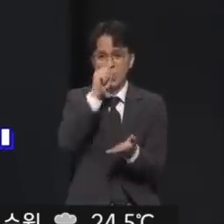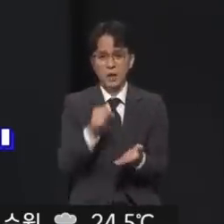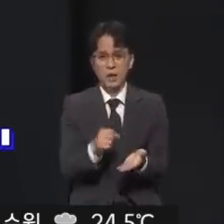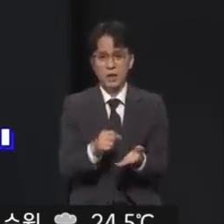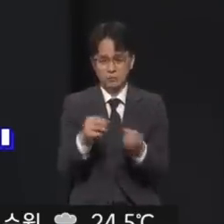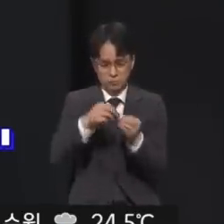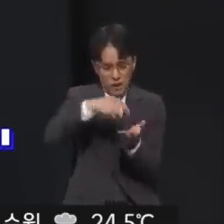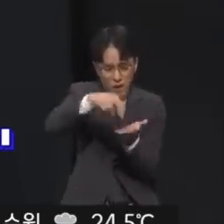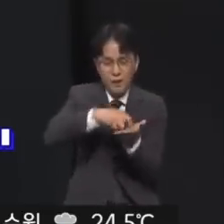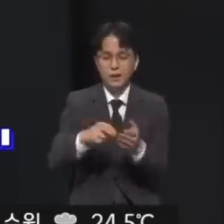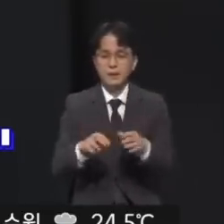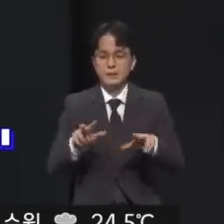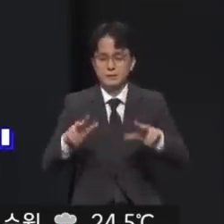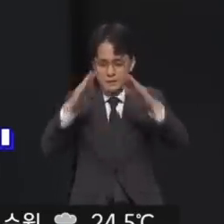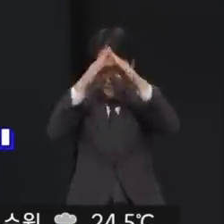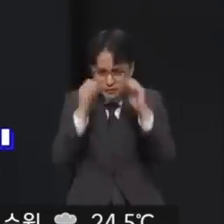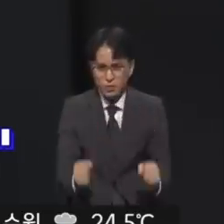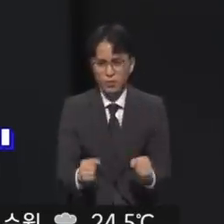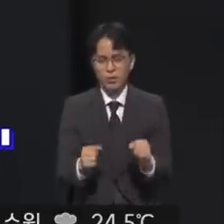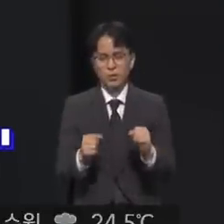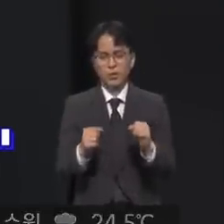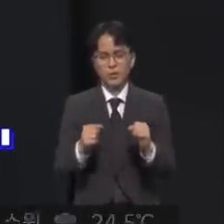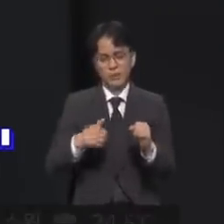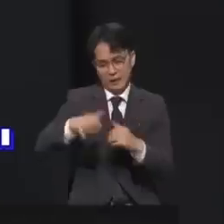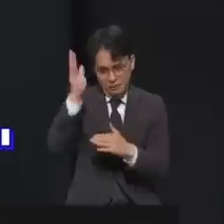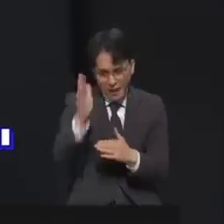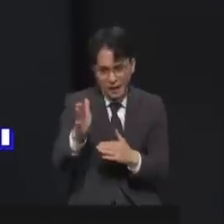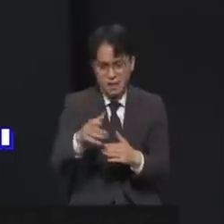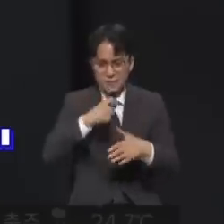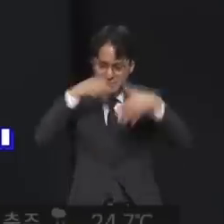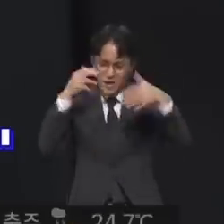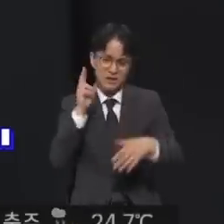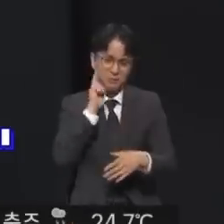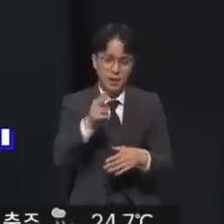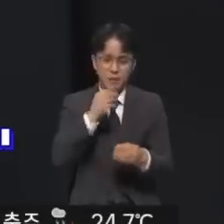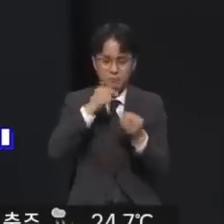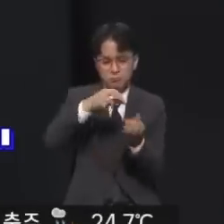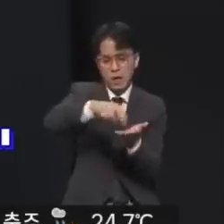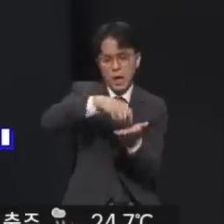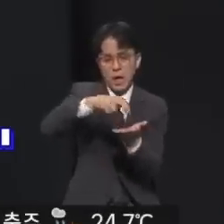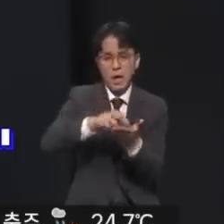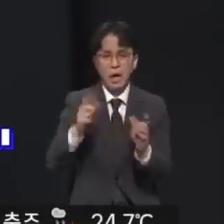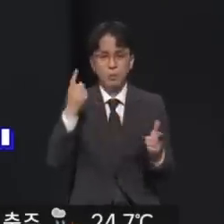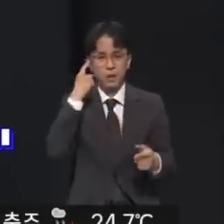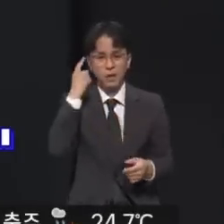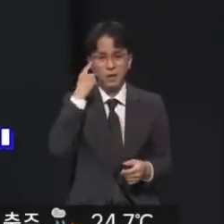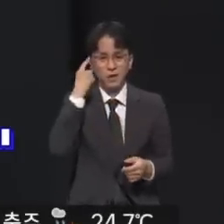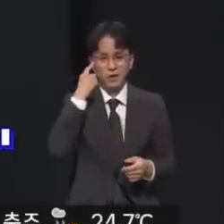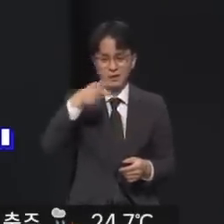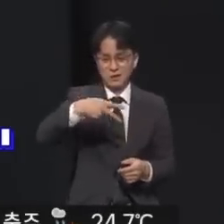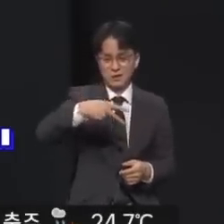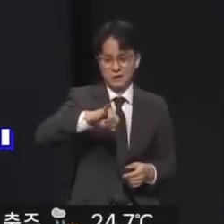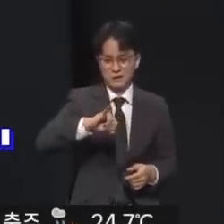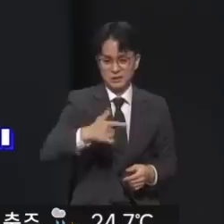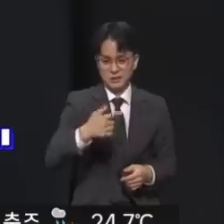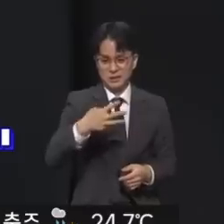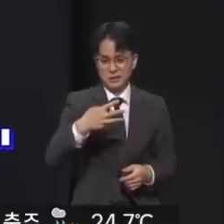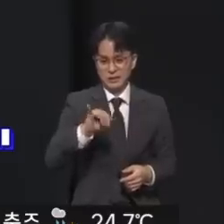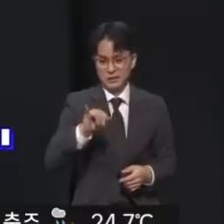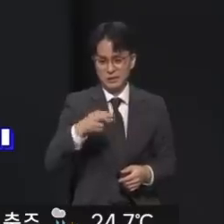천 뭐 손 쉽진 않겠지만 어쨌든 국민들에게 알려 써야 한다고 생각합니다 그 지금 있었던 신림동에서 비극도